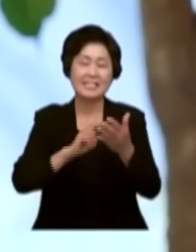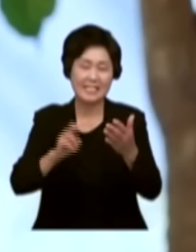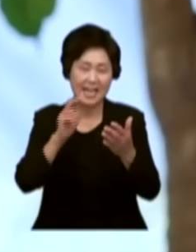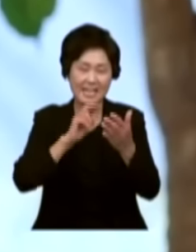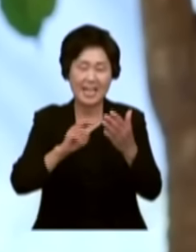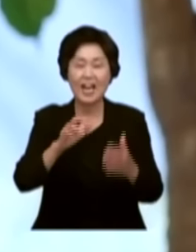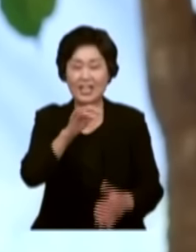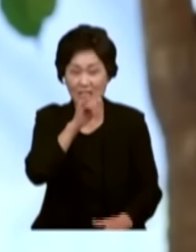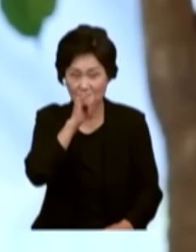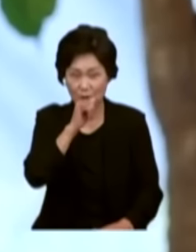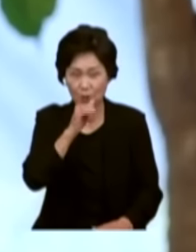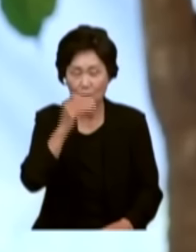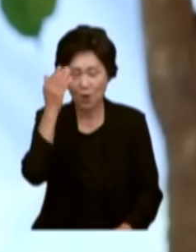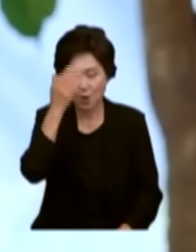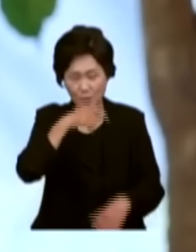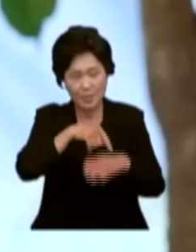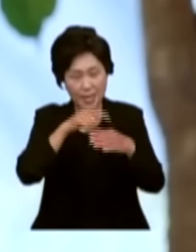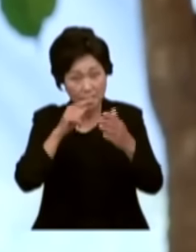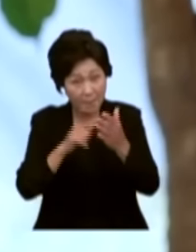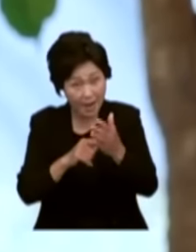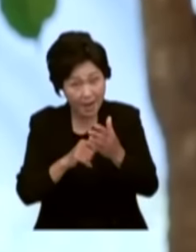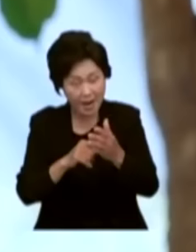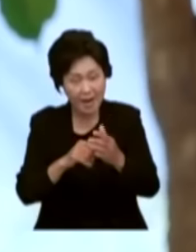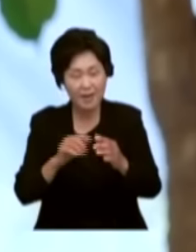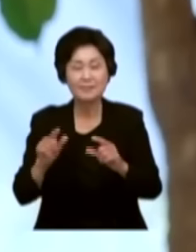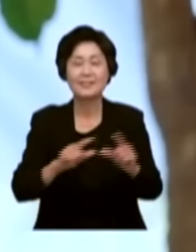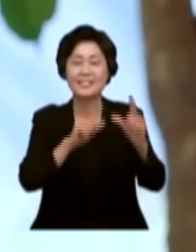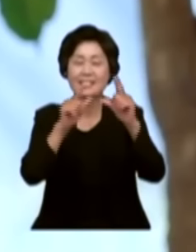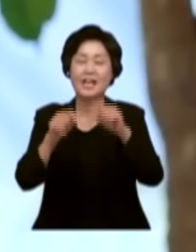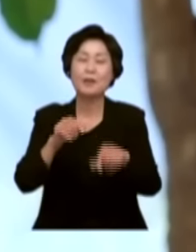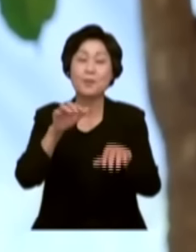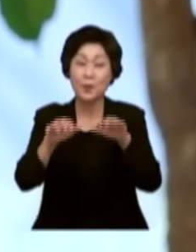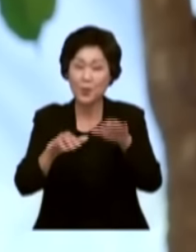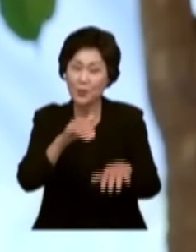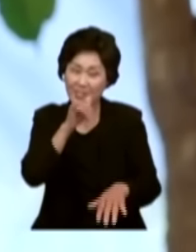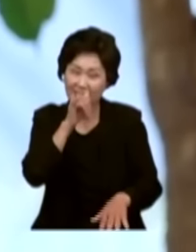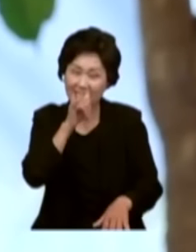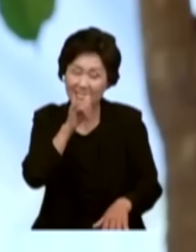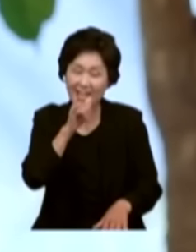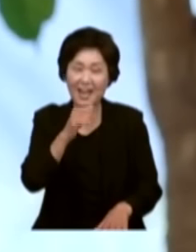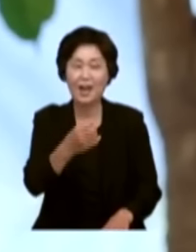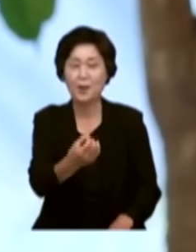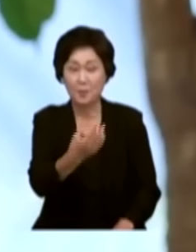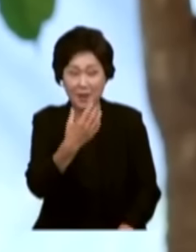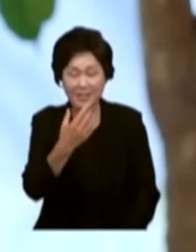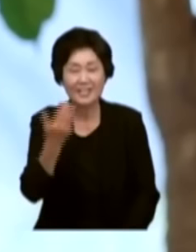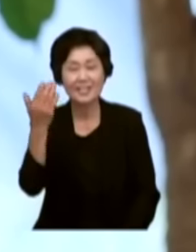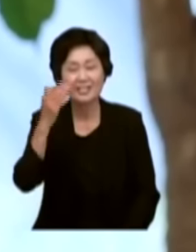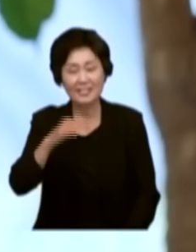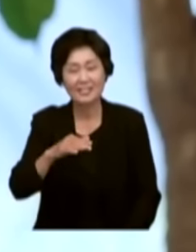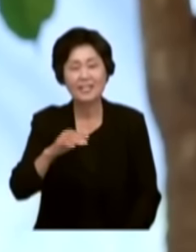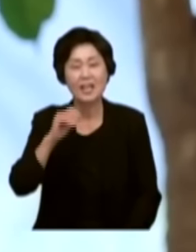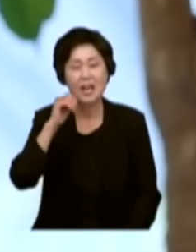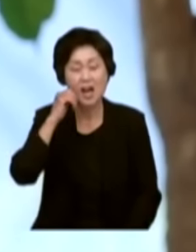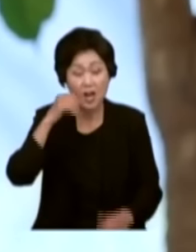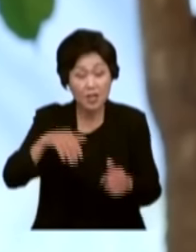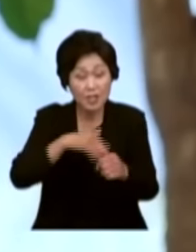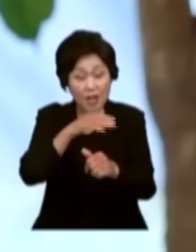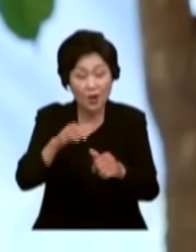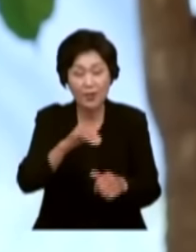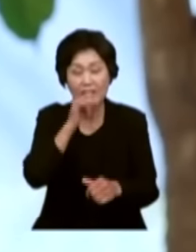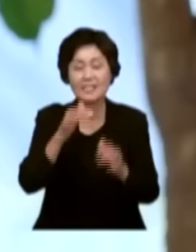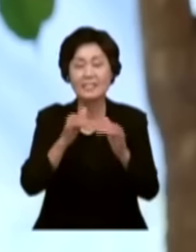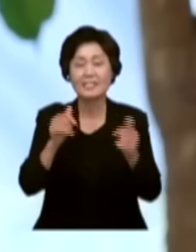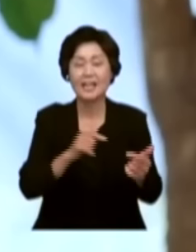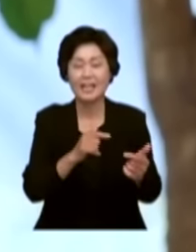마음으로 찬양하는 그 마음을 오늘도 그 삶의 요소 요소 가운데 말씀해 주셨는데 예. 그 상황에 있는 분들이 분명히 은혜 받고